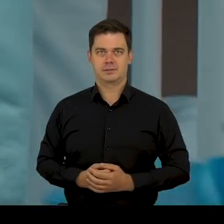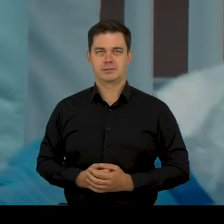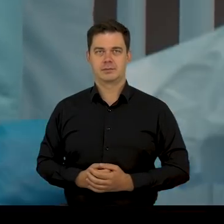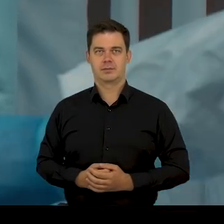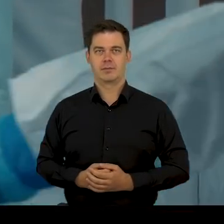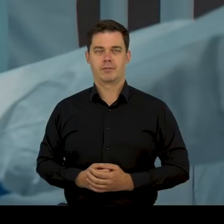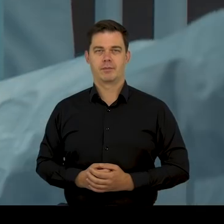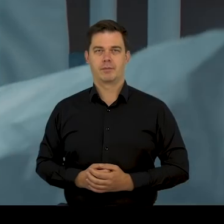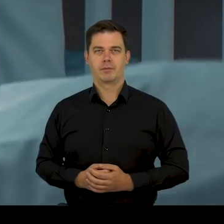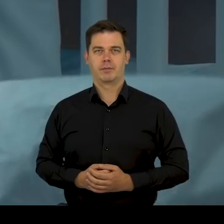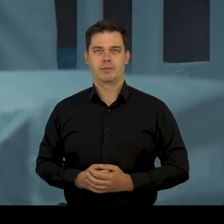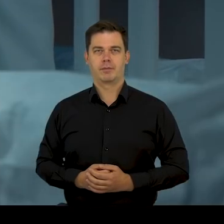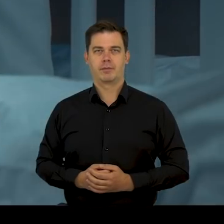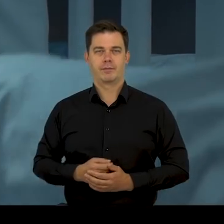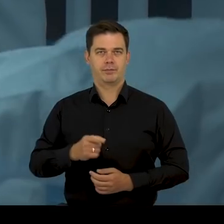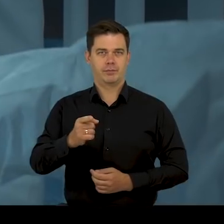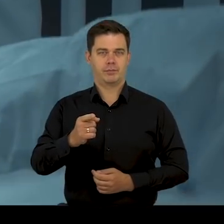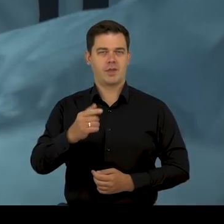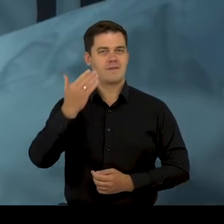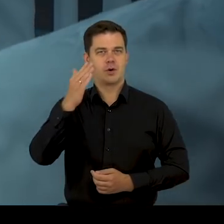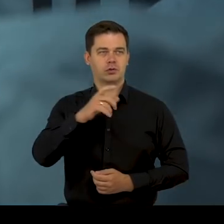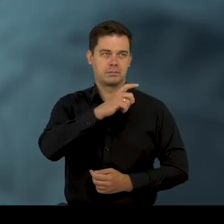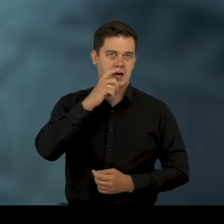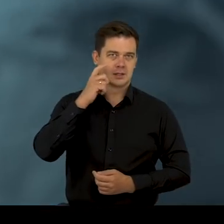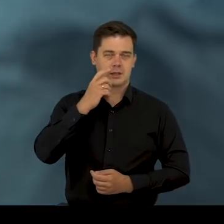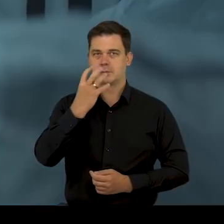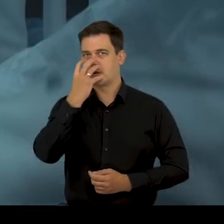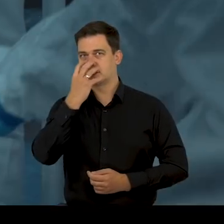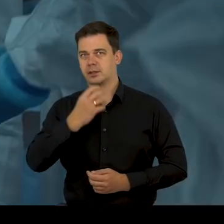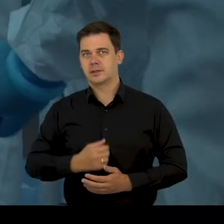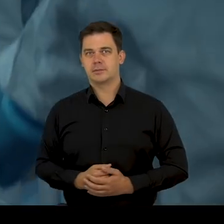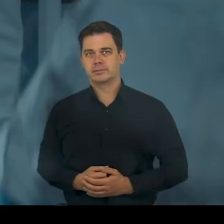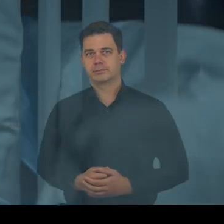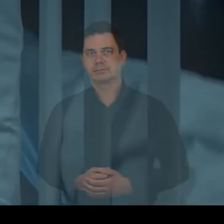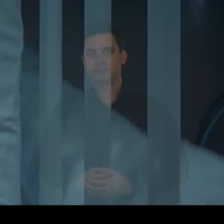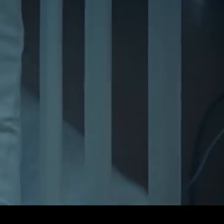ochronna? To którą maseczkę wolisz?